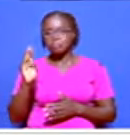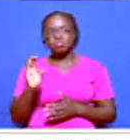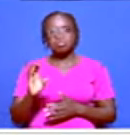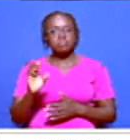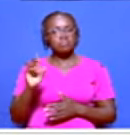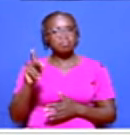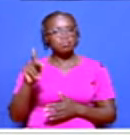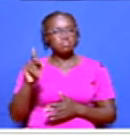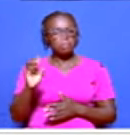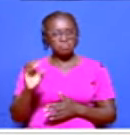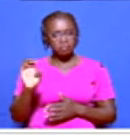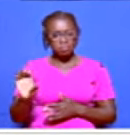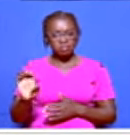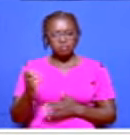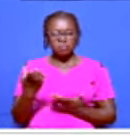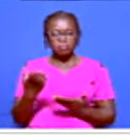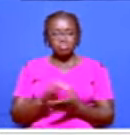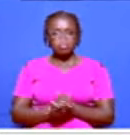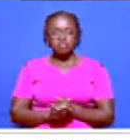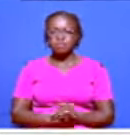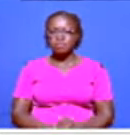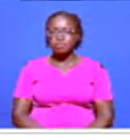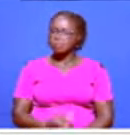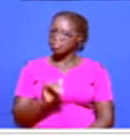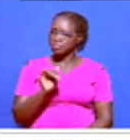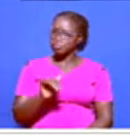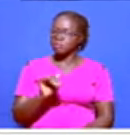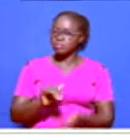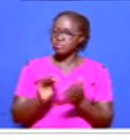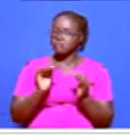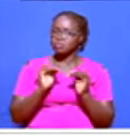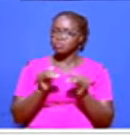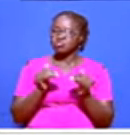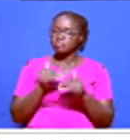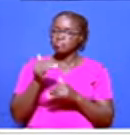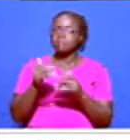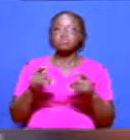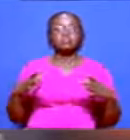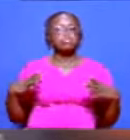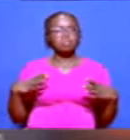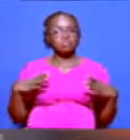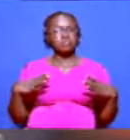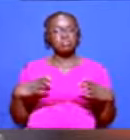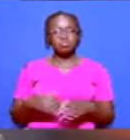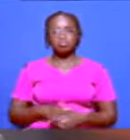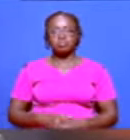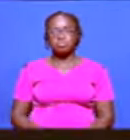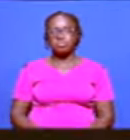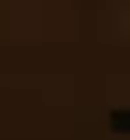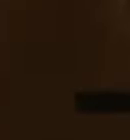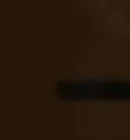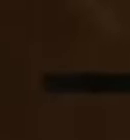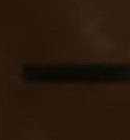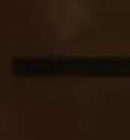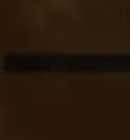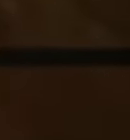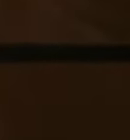www.kbc.co.ke. Langu jina ni Ben Chumba, usiende mbali kwani bado tumekuandalia taarifa mbalimbali.